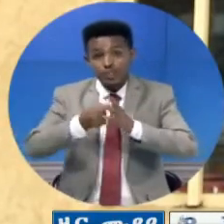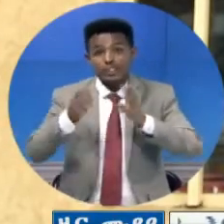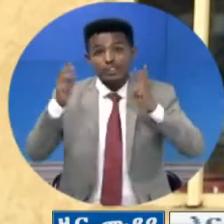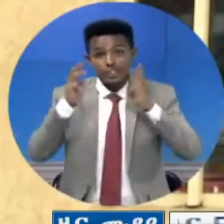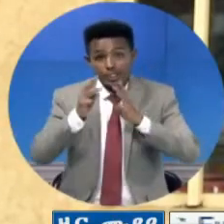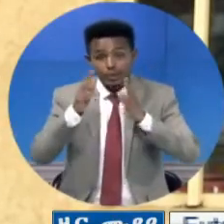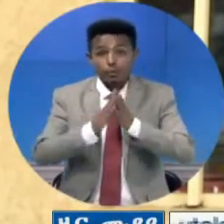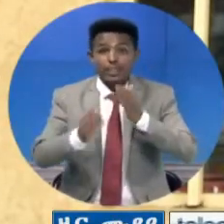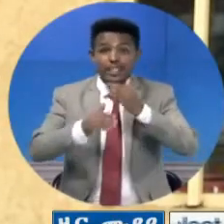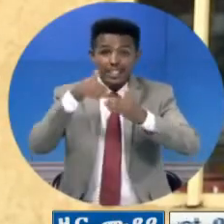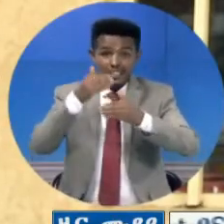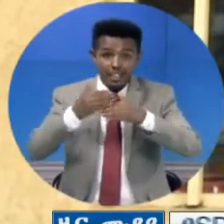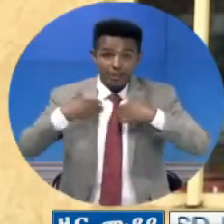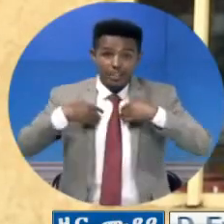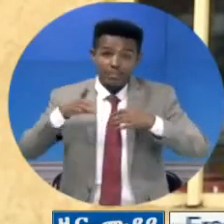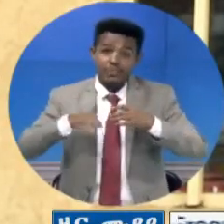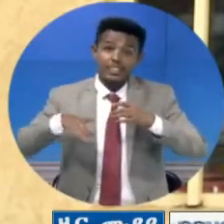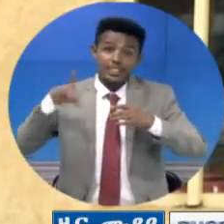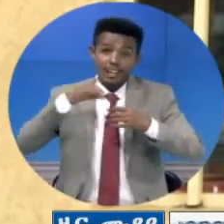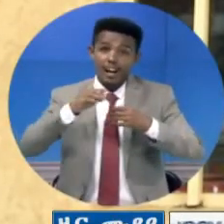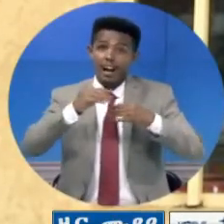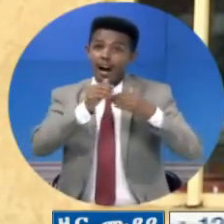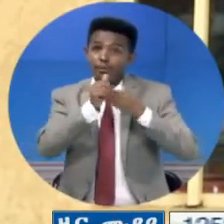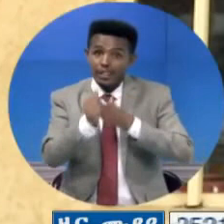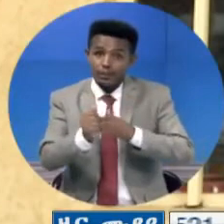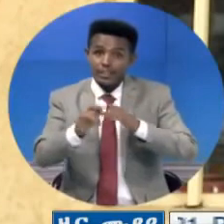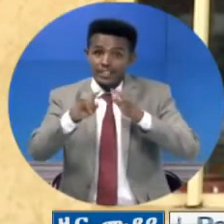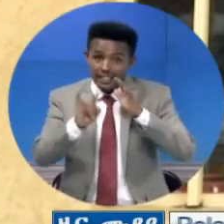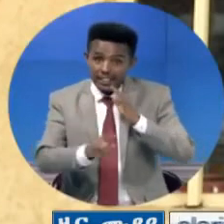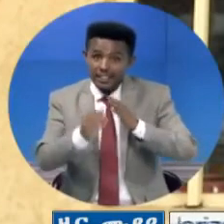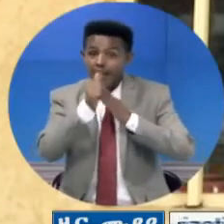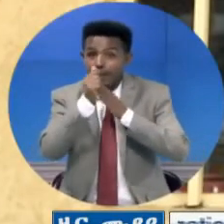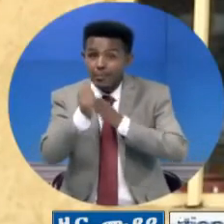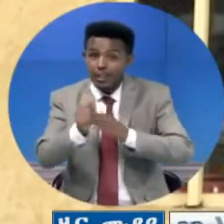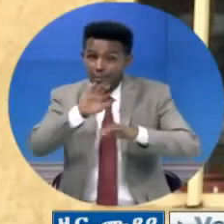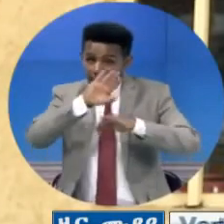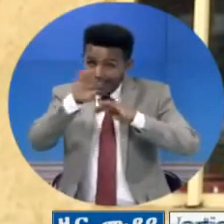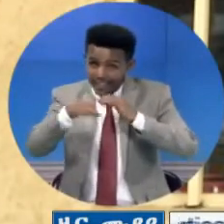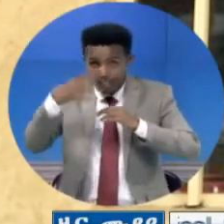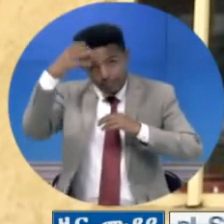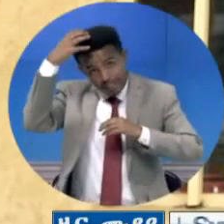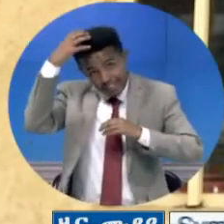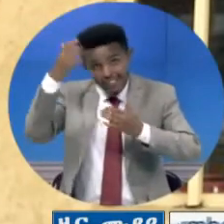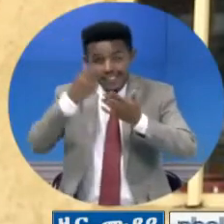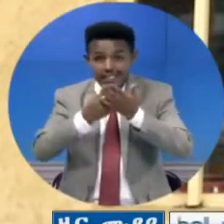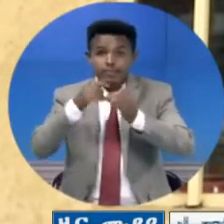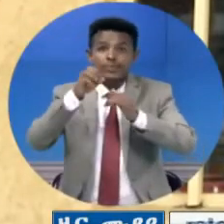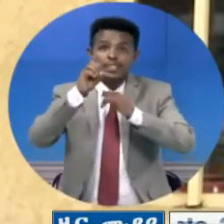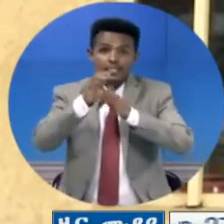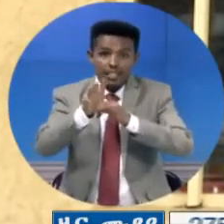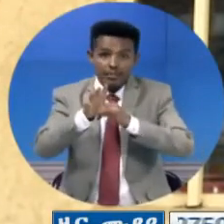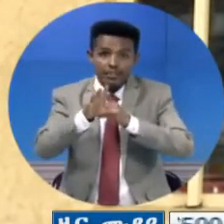ያለው ከፍተኛ አመራሩ፣ መካከለኛ አመራሩ፣ ዝቅተኛ አመራሩ፣ በአጠቃላይ መንግስት ለዚህ ዘርፍ